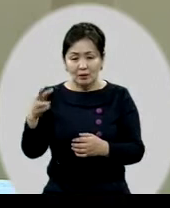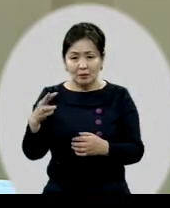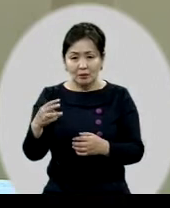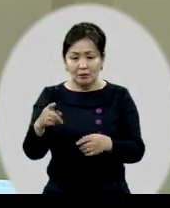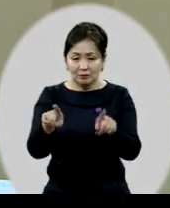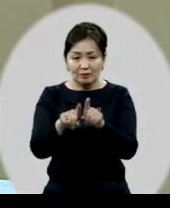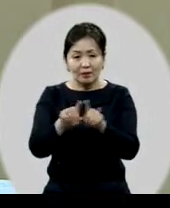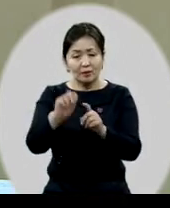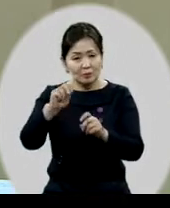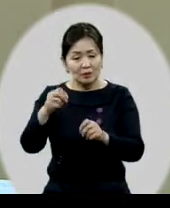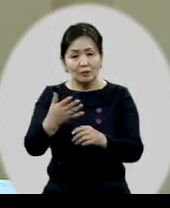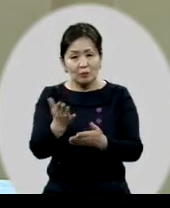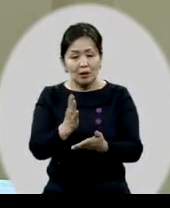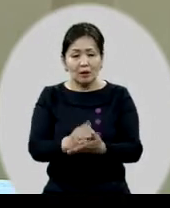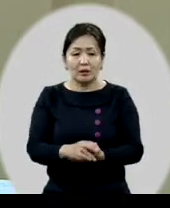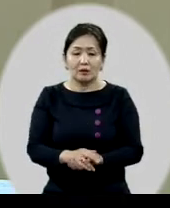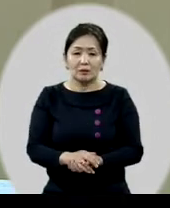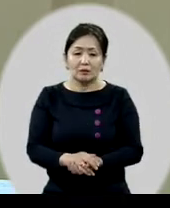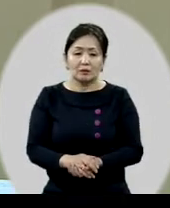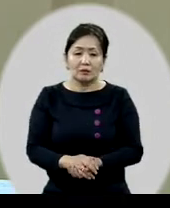ингэж бичсэн байх.